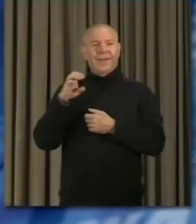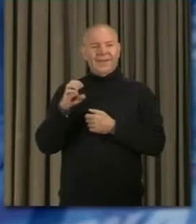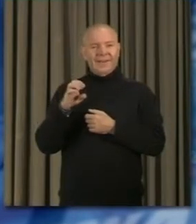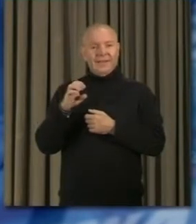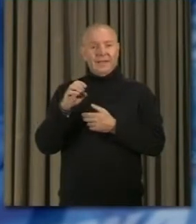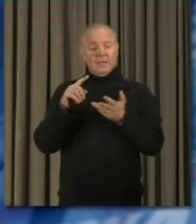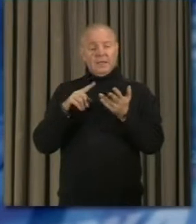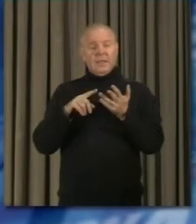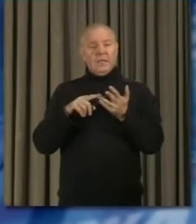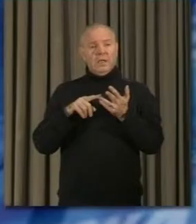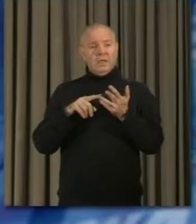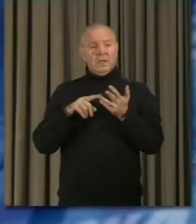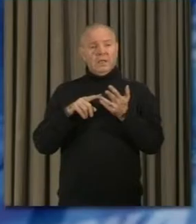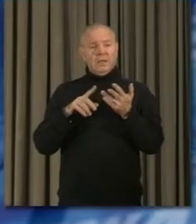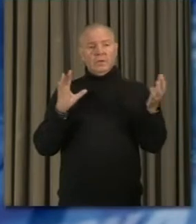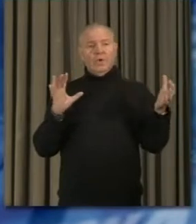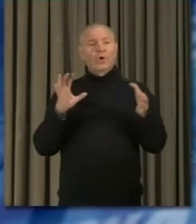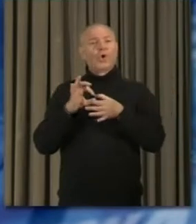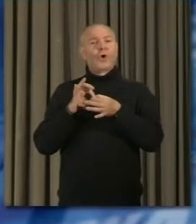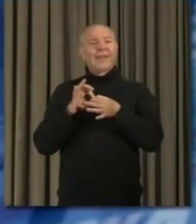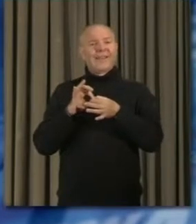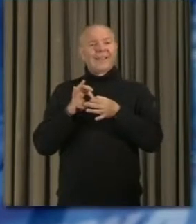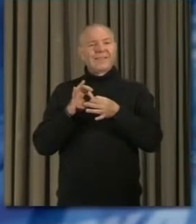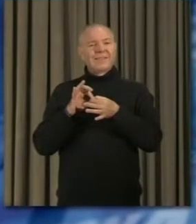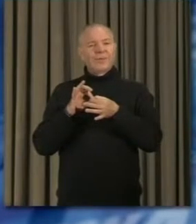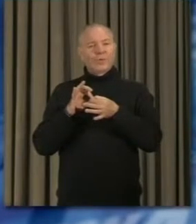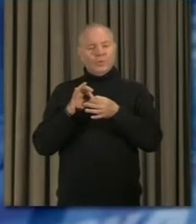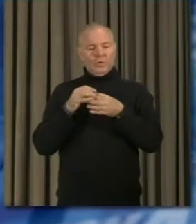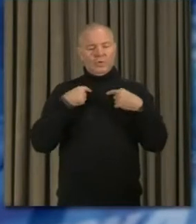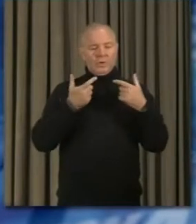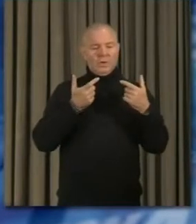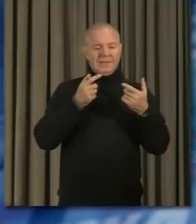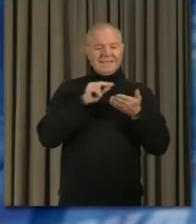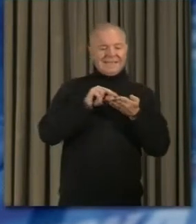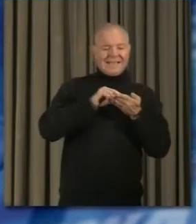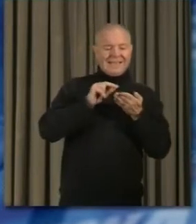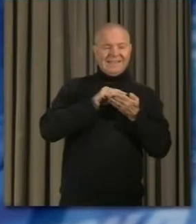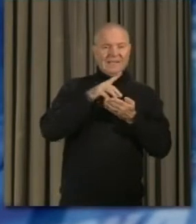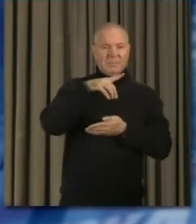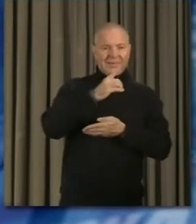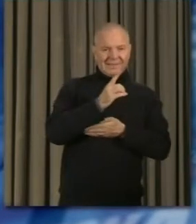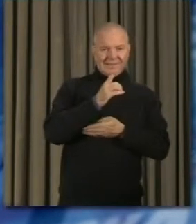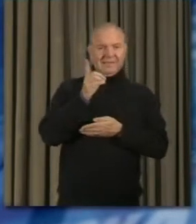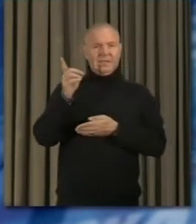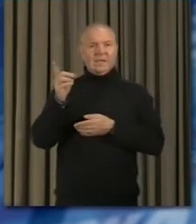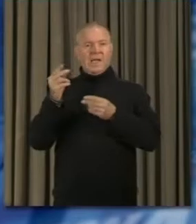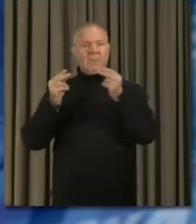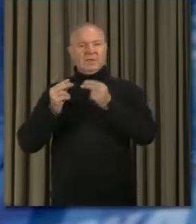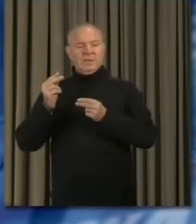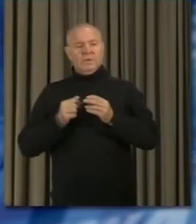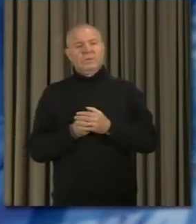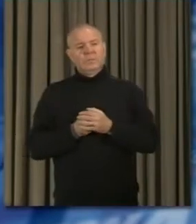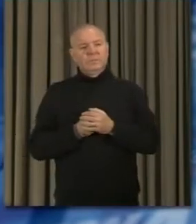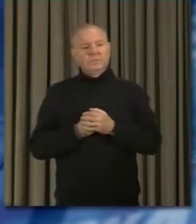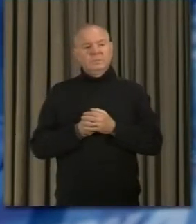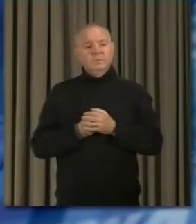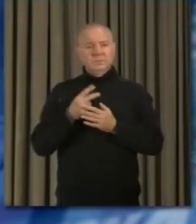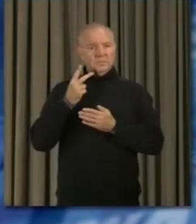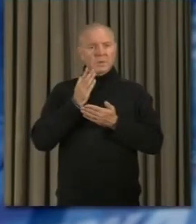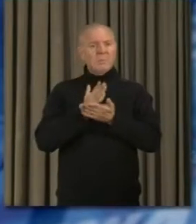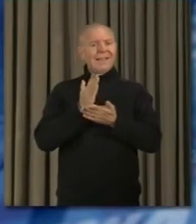Bolognini come collettore tra l'amministrazione e il nostro circolo, e la nostra segreteria. Una segreteria che rappresenta tutte le anime del partito, un